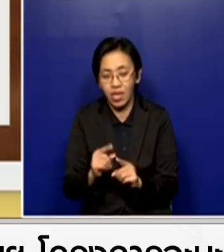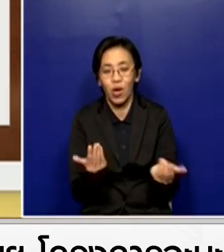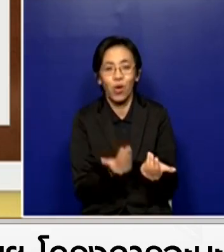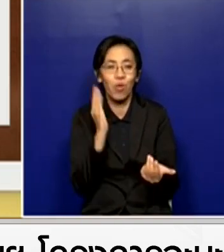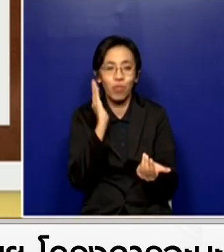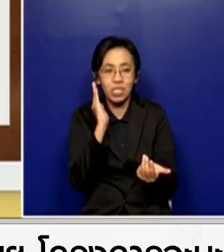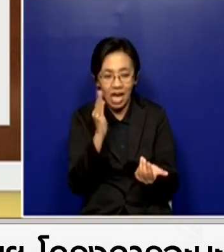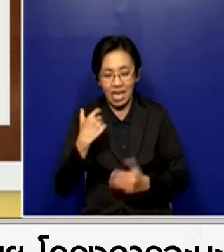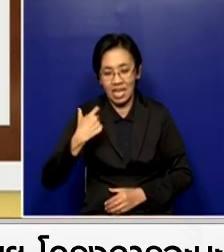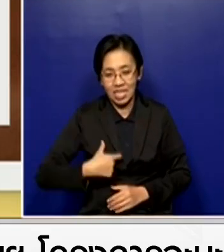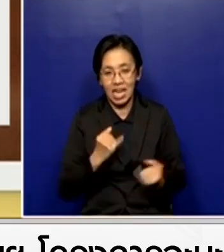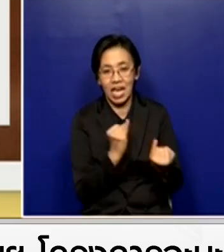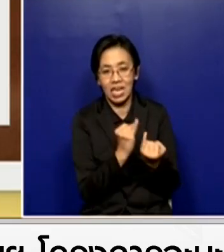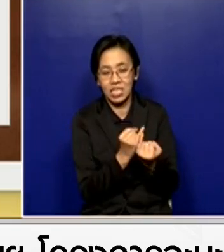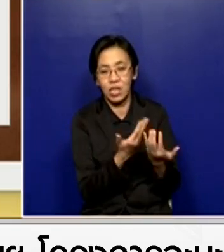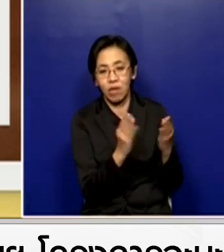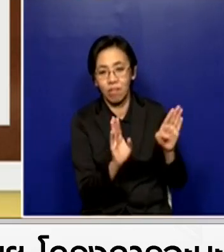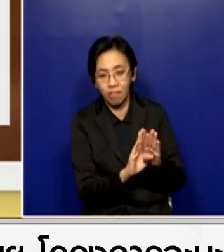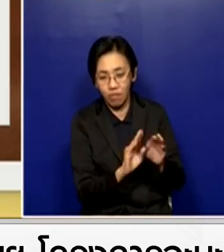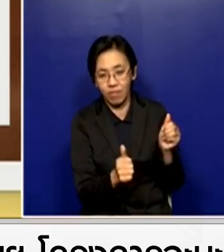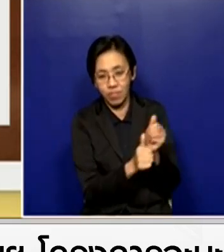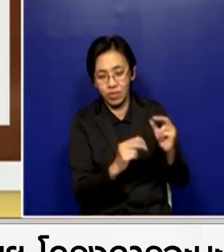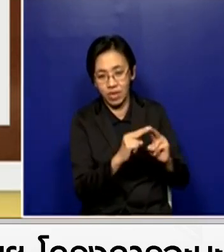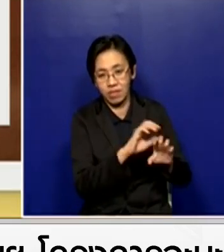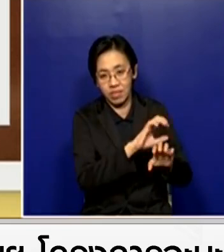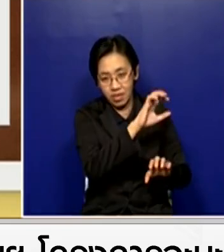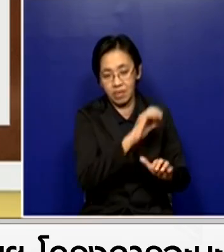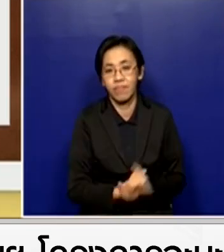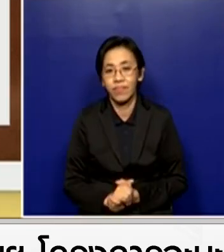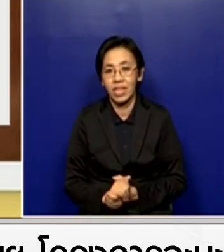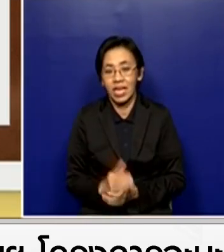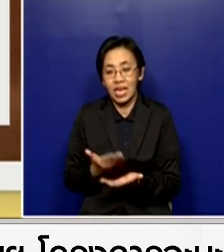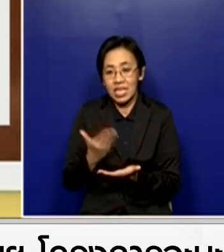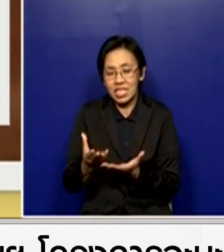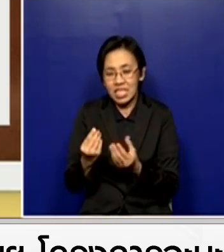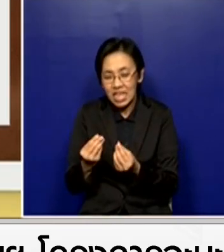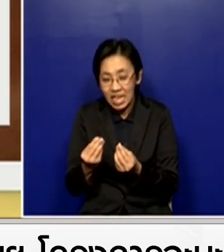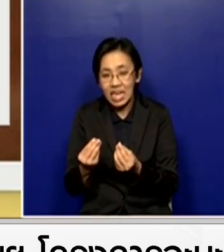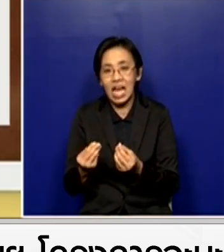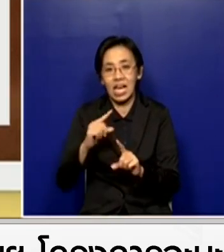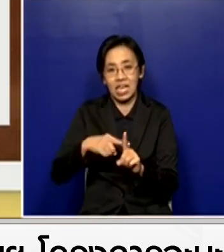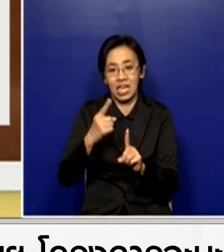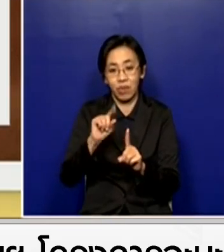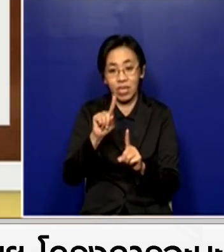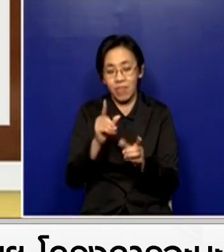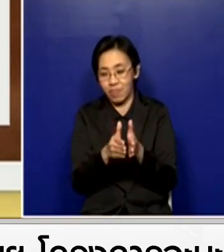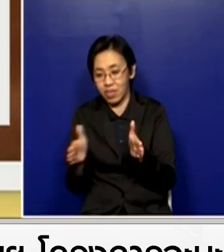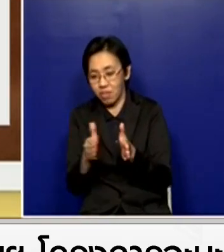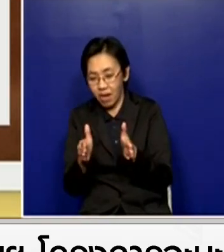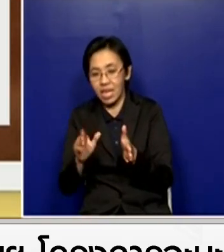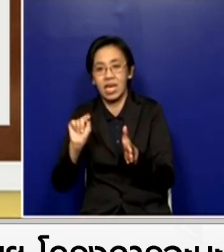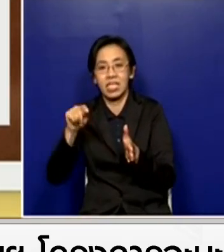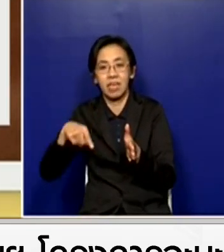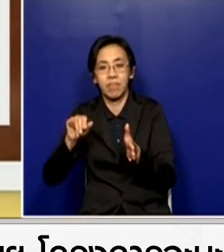กชายและธนายใกล้ทิตข้อกลัวในนิปลส่วนกลุ่มทกว้านซ้อที่ดินมากหลังวนที่ 21 มกราคืบริษัท